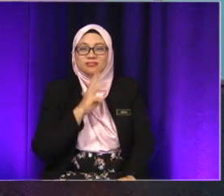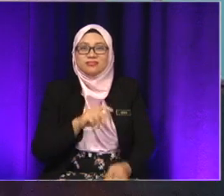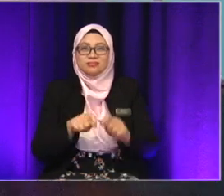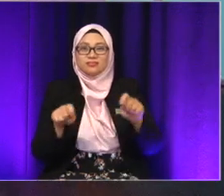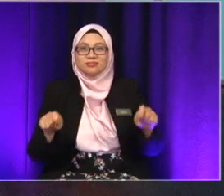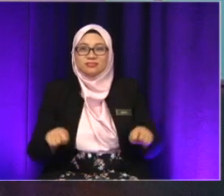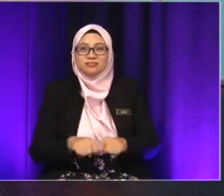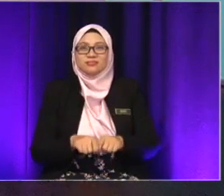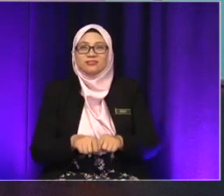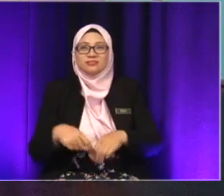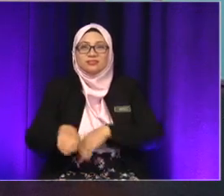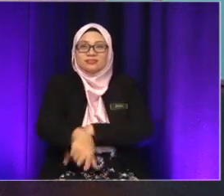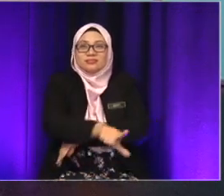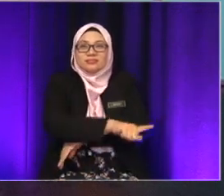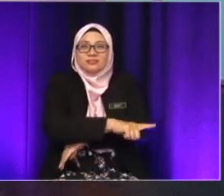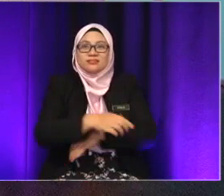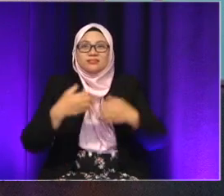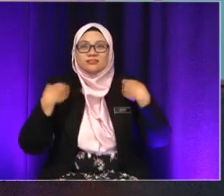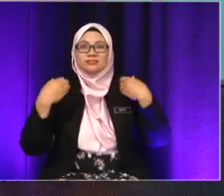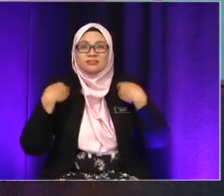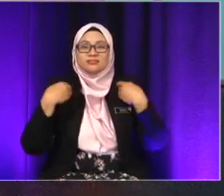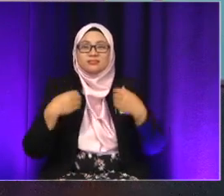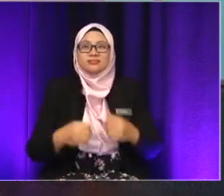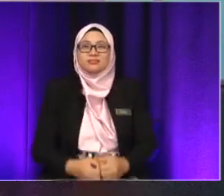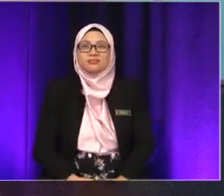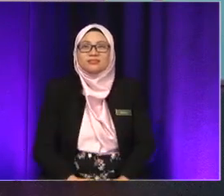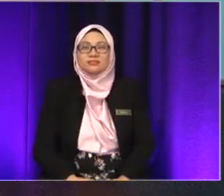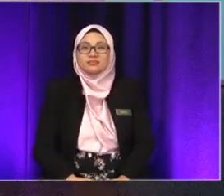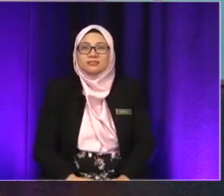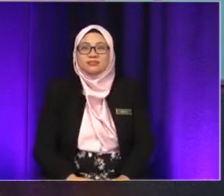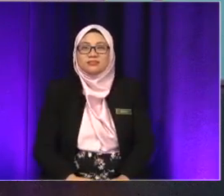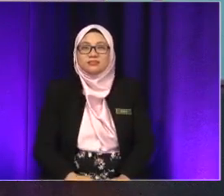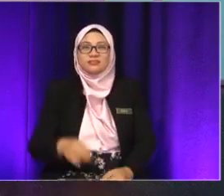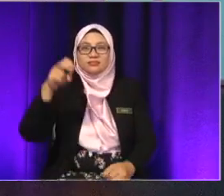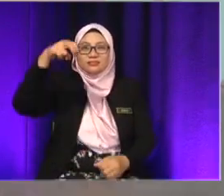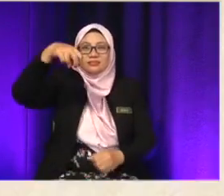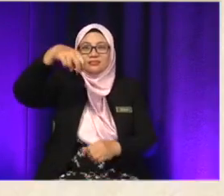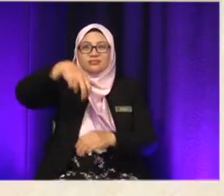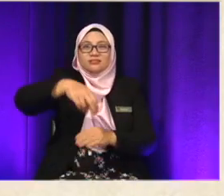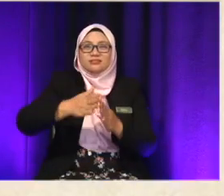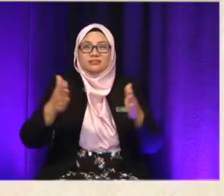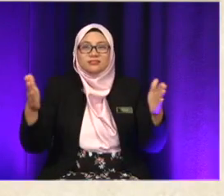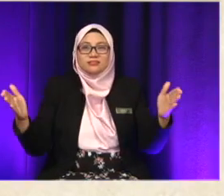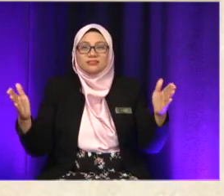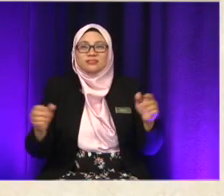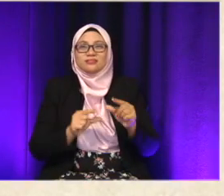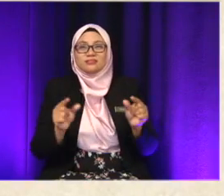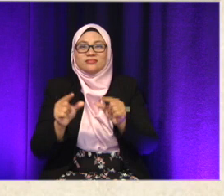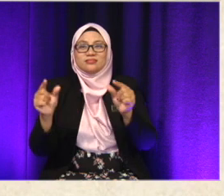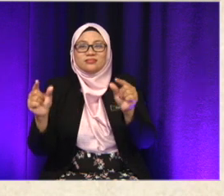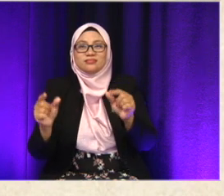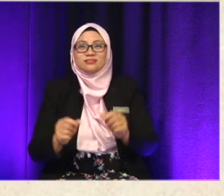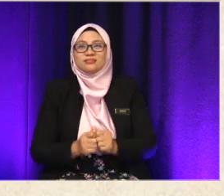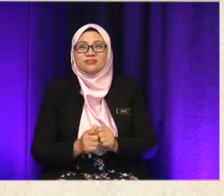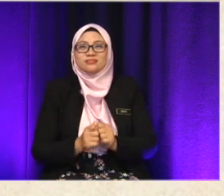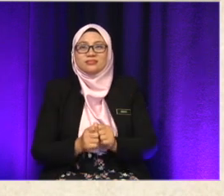kren besar tu. Begitu. Ni ada roda bawah tu kan. Dia bergerak ke kanan kiri, dia ada satu dia punya hidrolik berlaku sini,